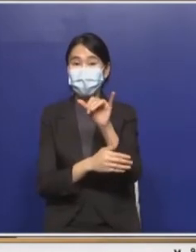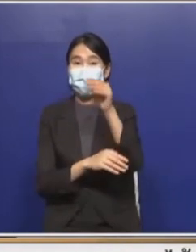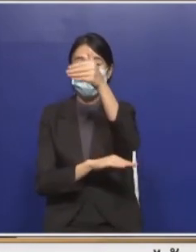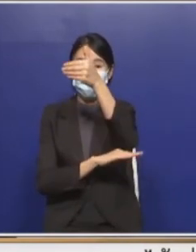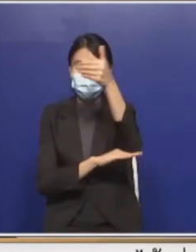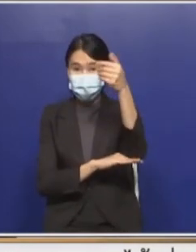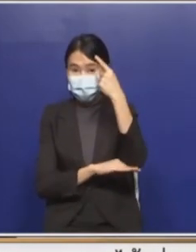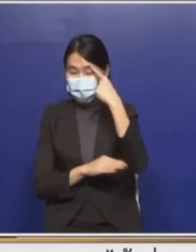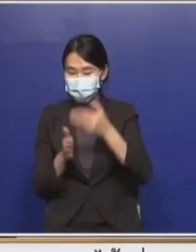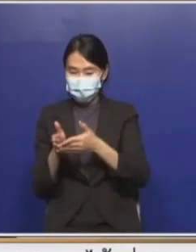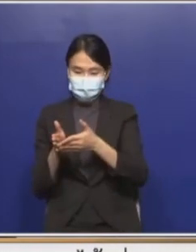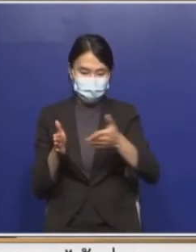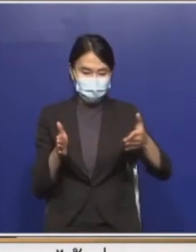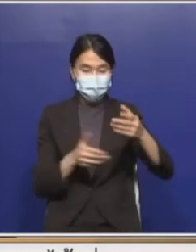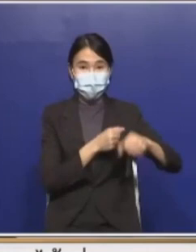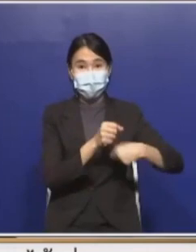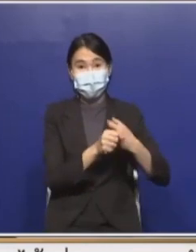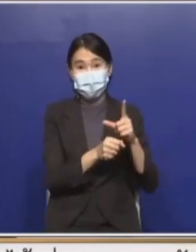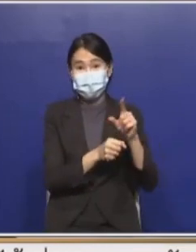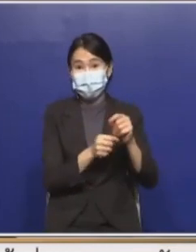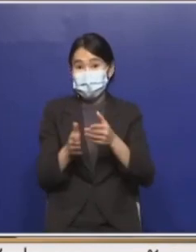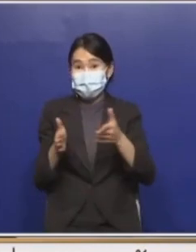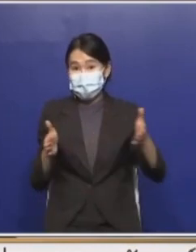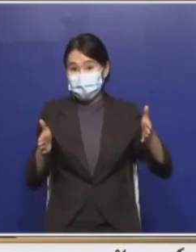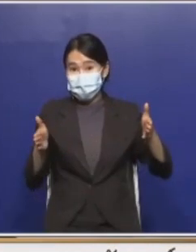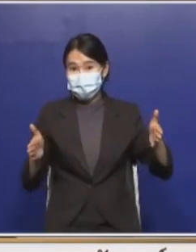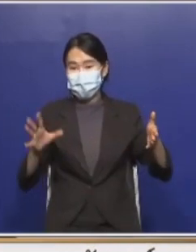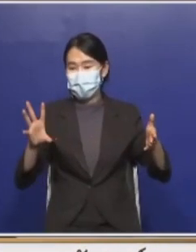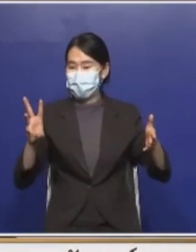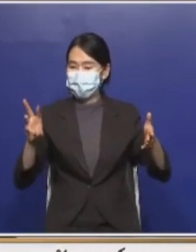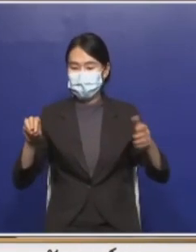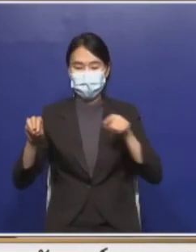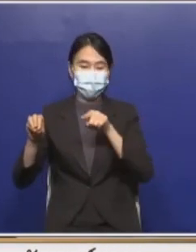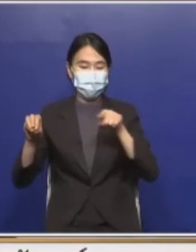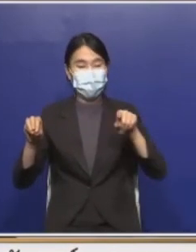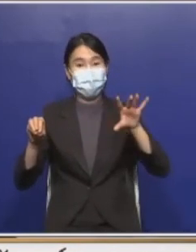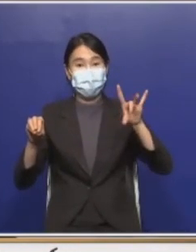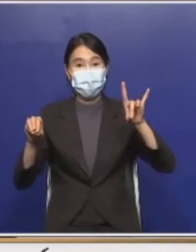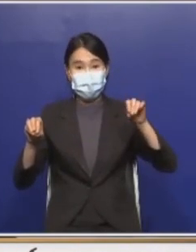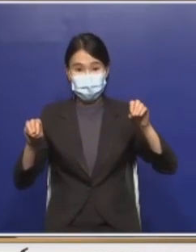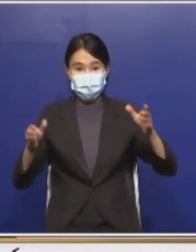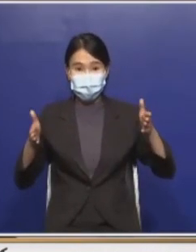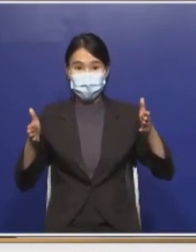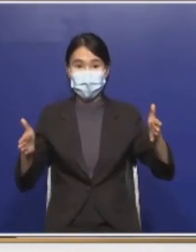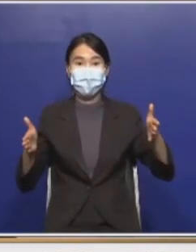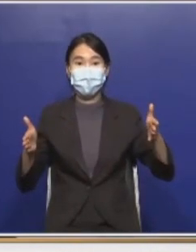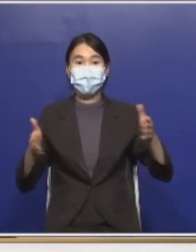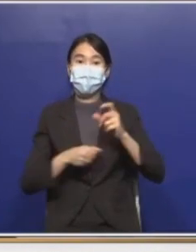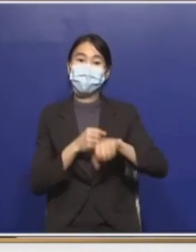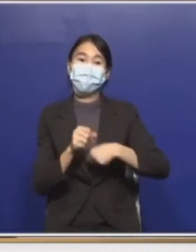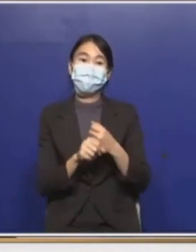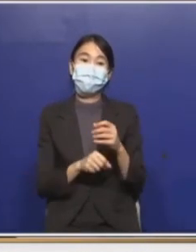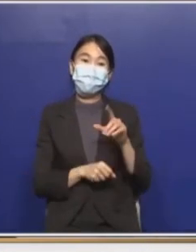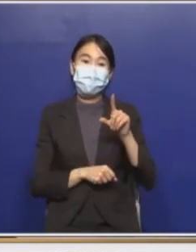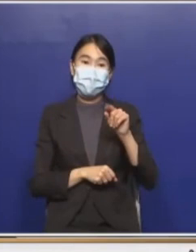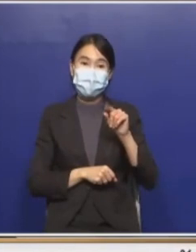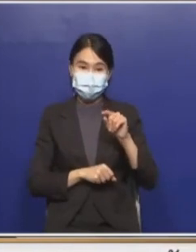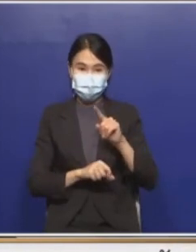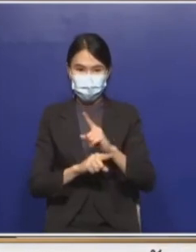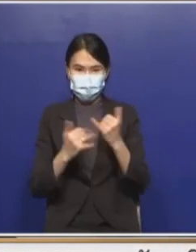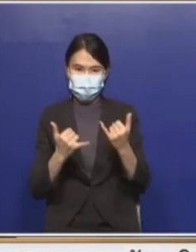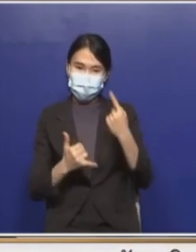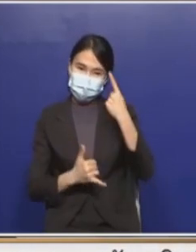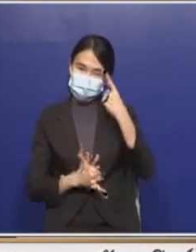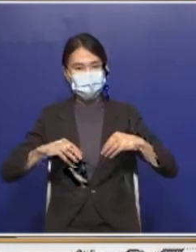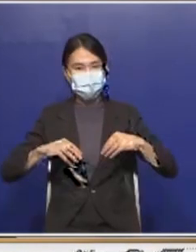ทศ20ปีก็คือปี260ถึง2580วันนี้ผมไม่อนุมั